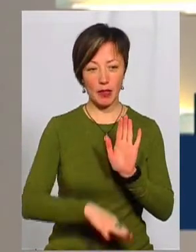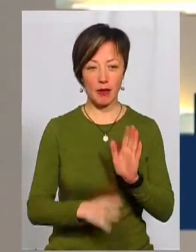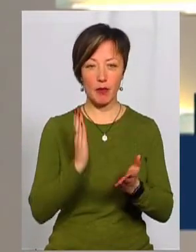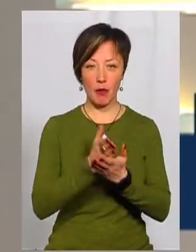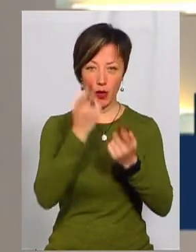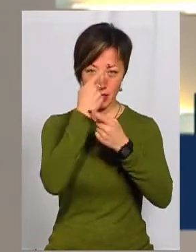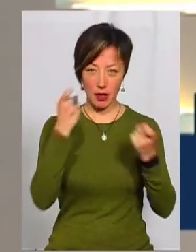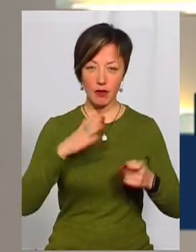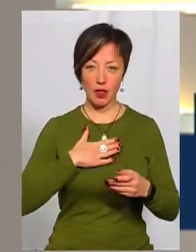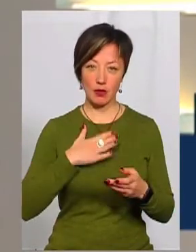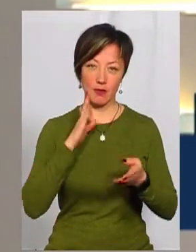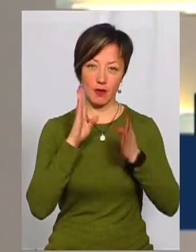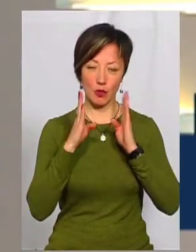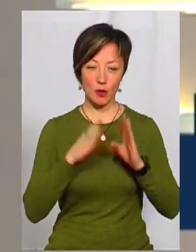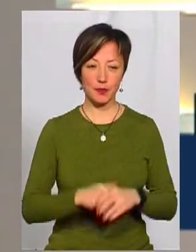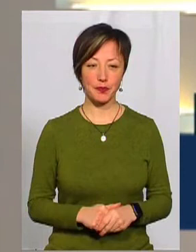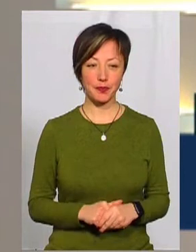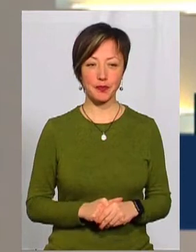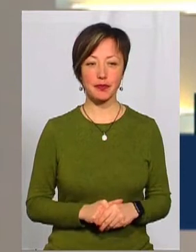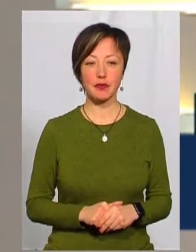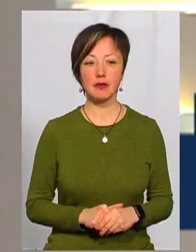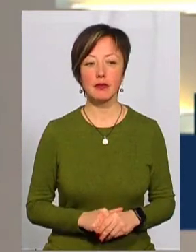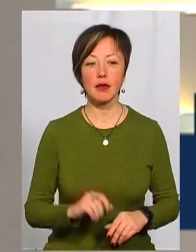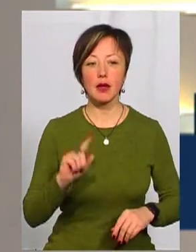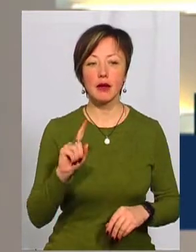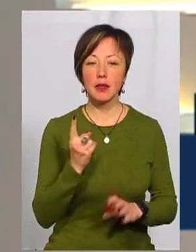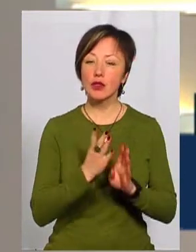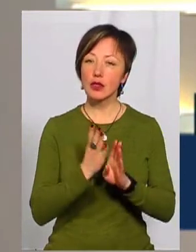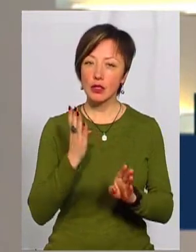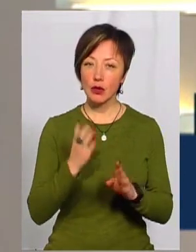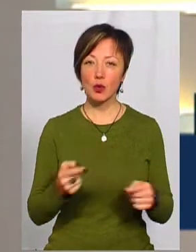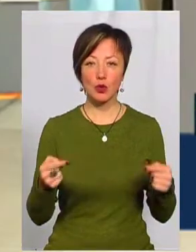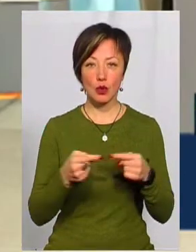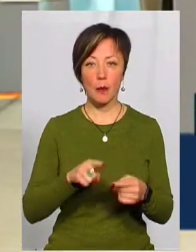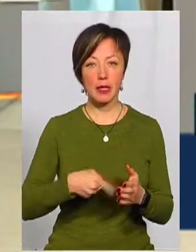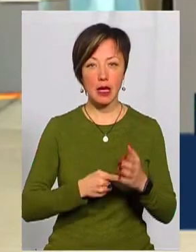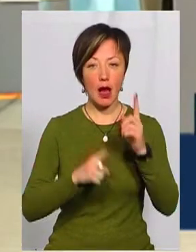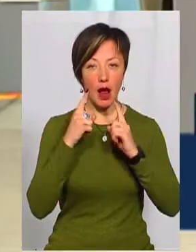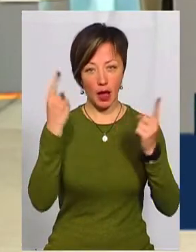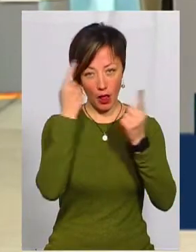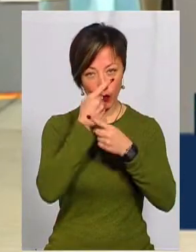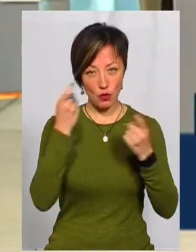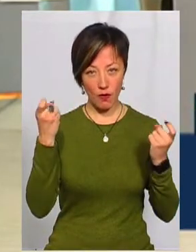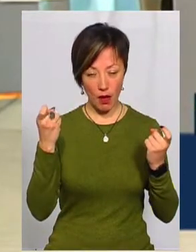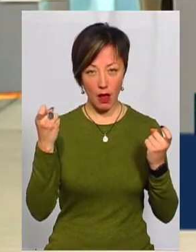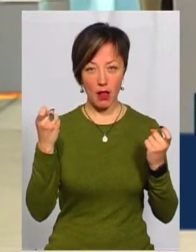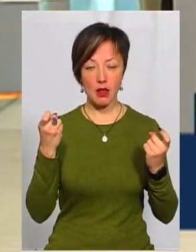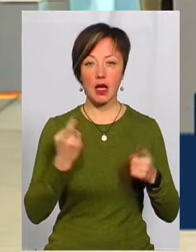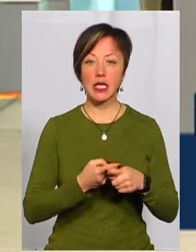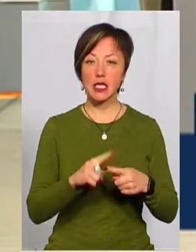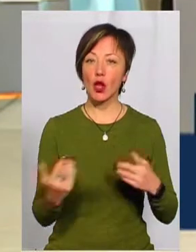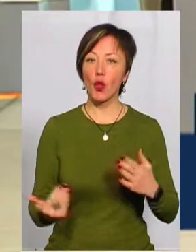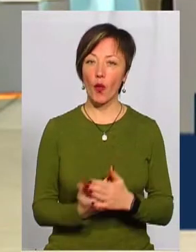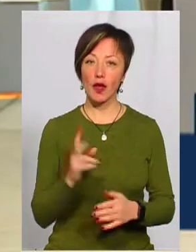прямою трансляцією у нашій мережі Facebook. Насамперед, пане Вікторе, уточню. Міська рада анонсувала ці